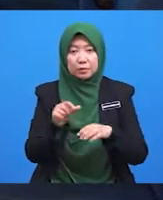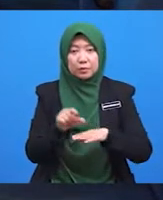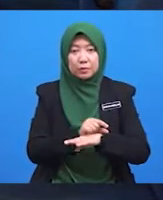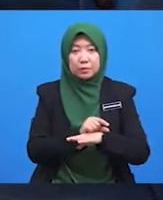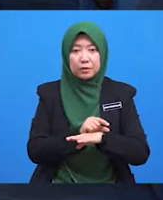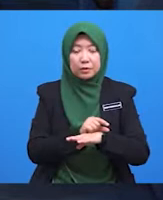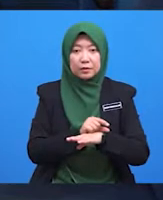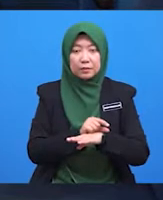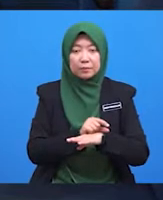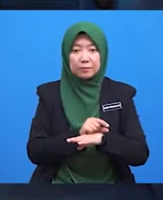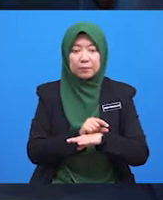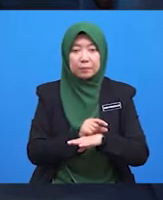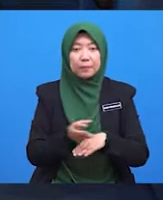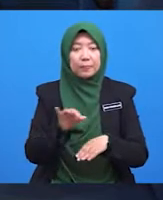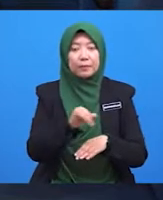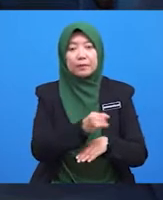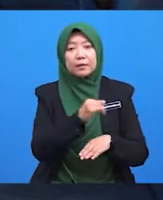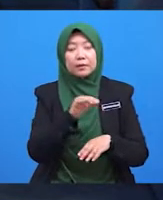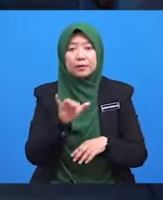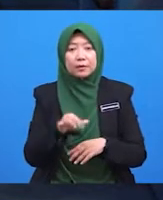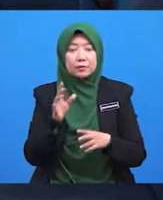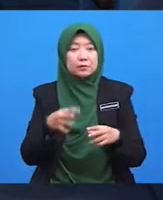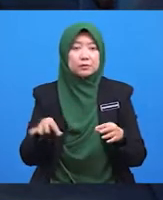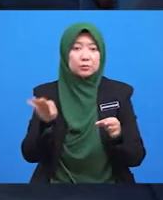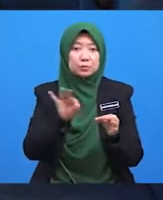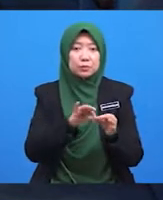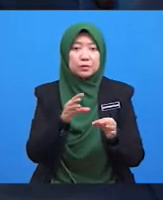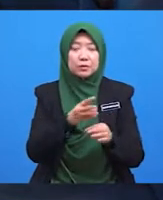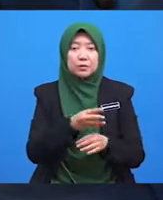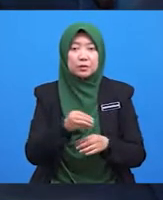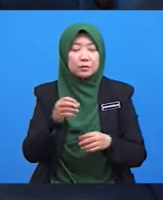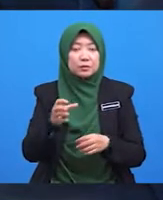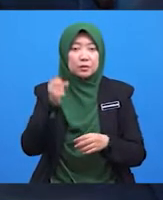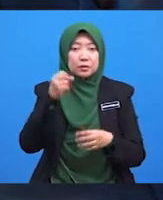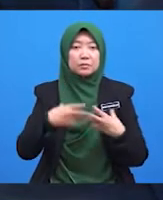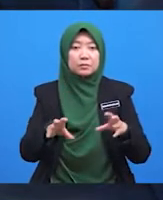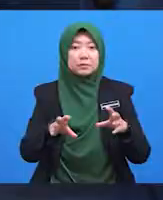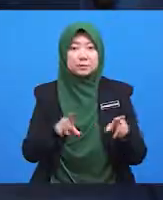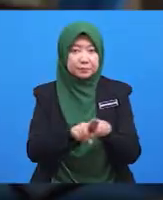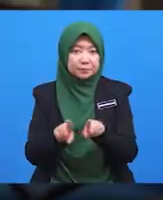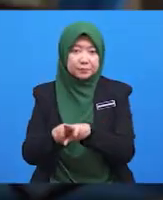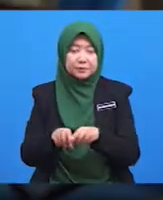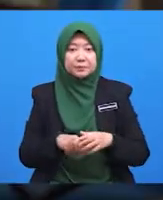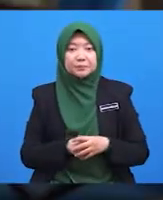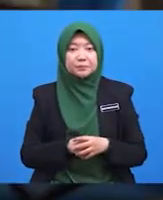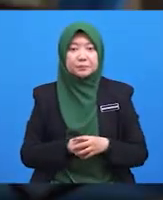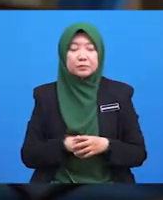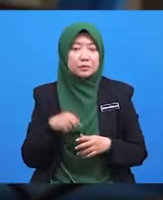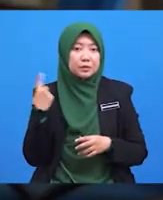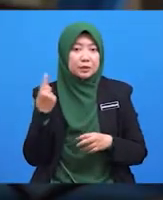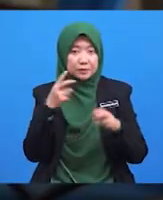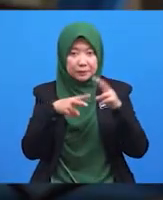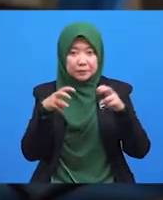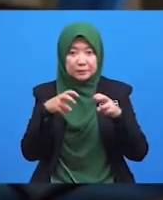menggunakan intensiti yang sesuai dan dengan tarikan cepat dan sekata. Sentiasa